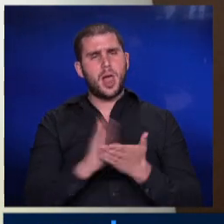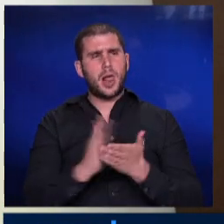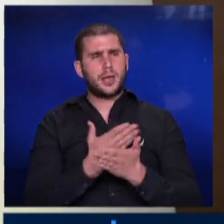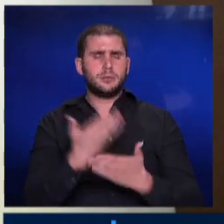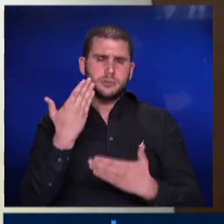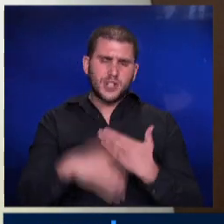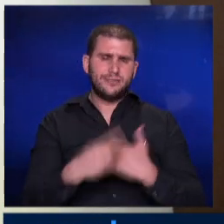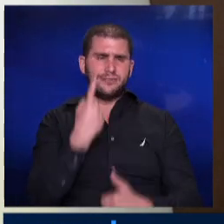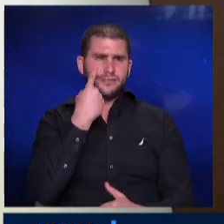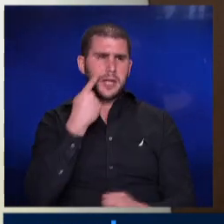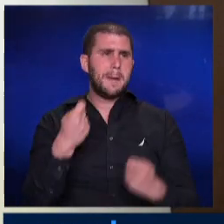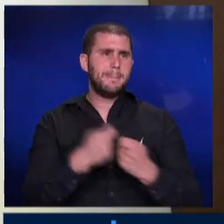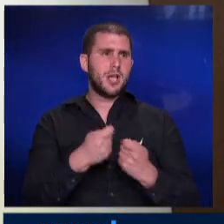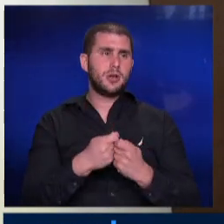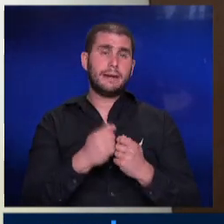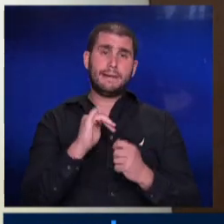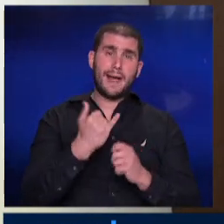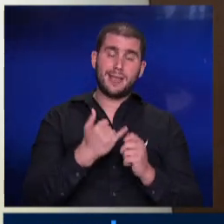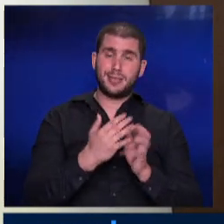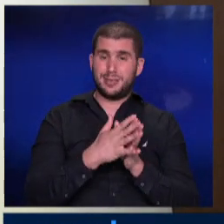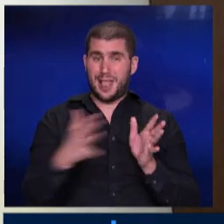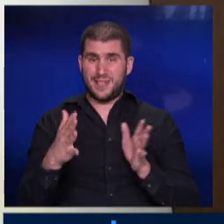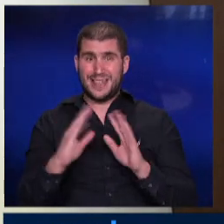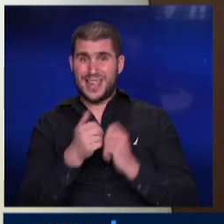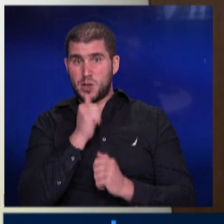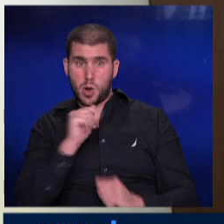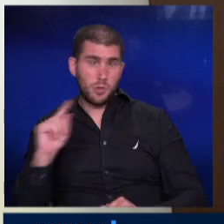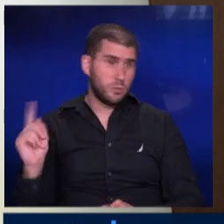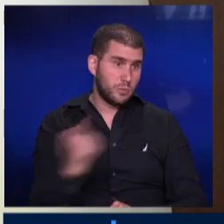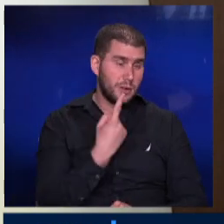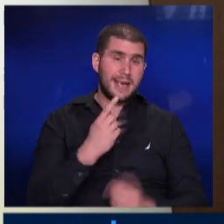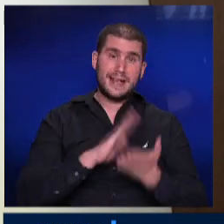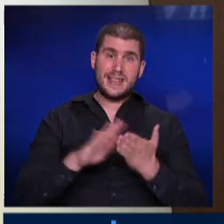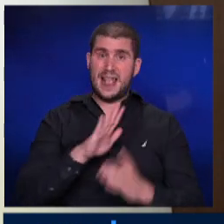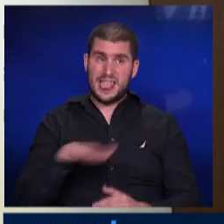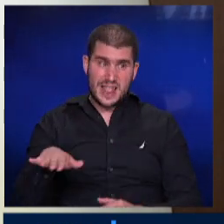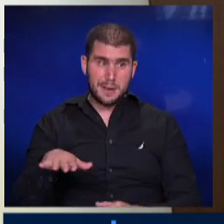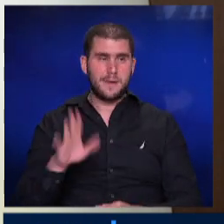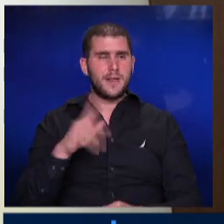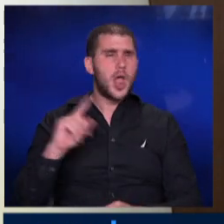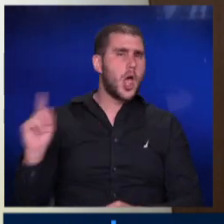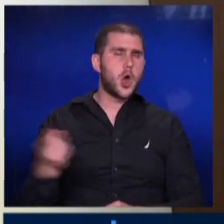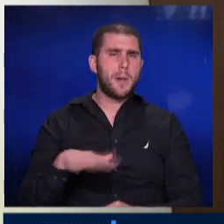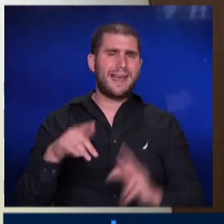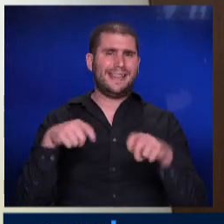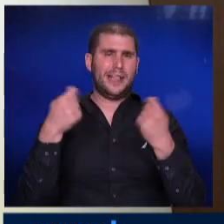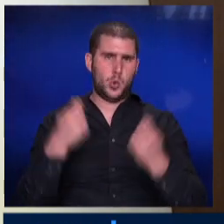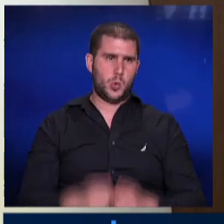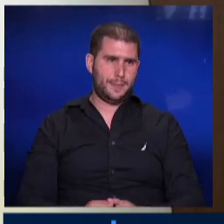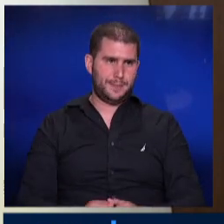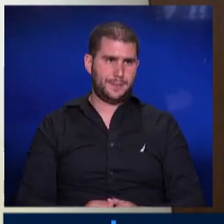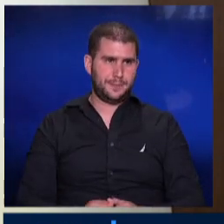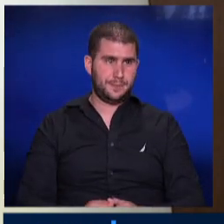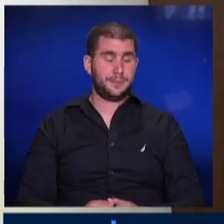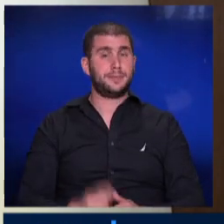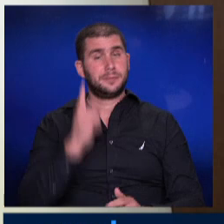סופית בעניין הרחבת הכיתה הירוקה לגני הילדים ולכלל מערכת החינוך.